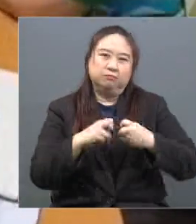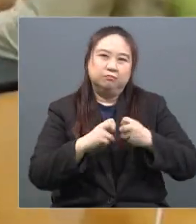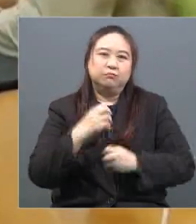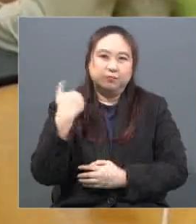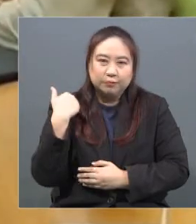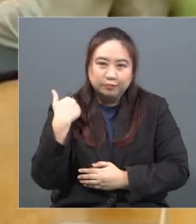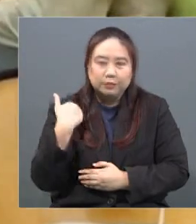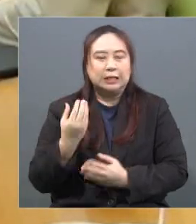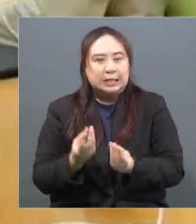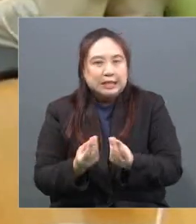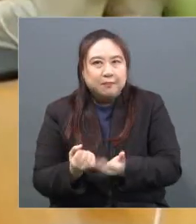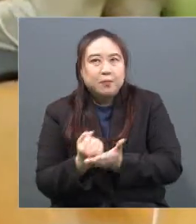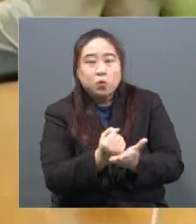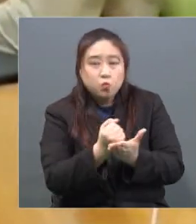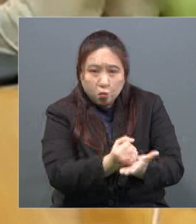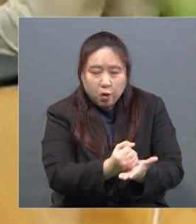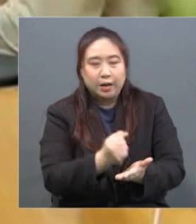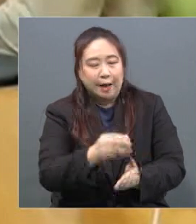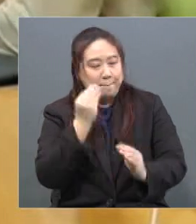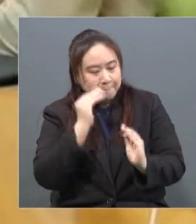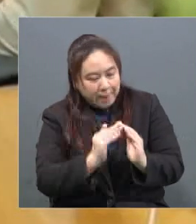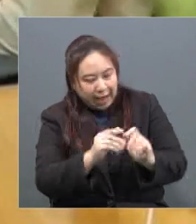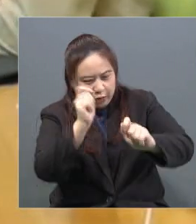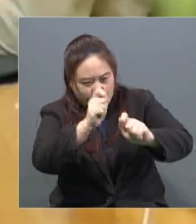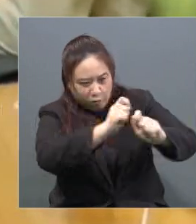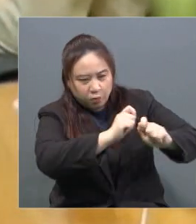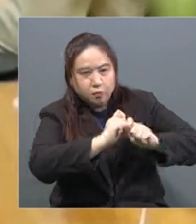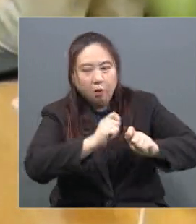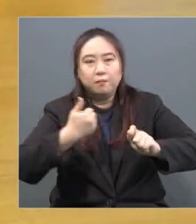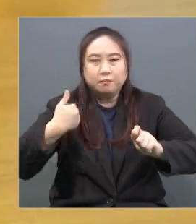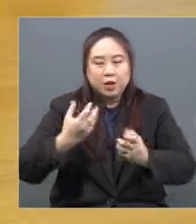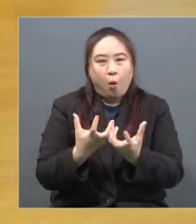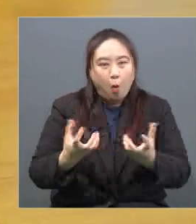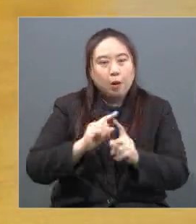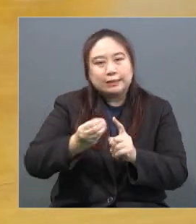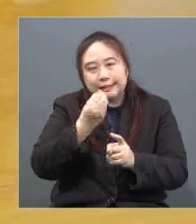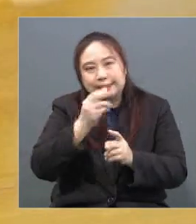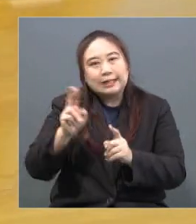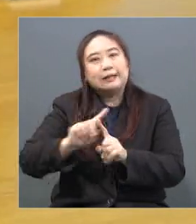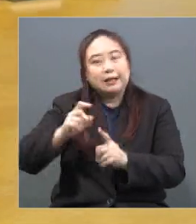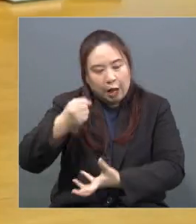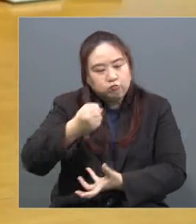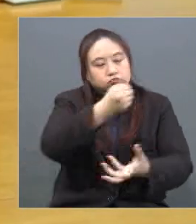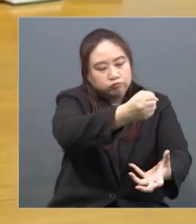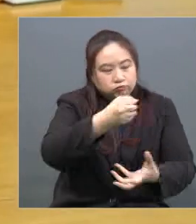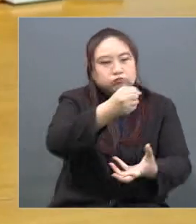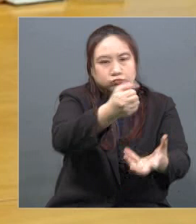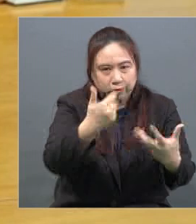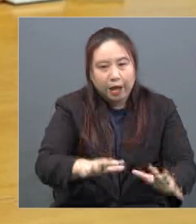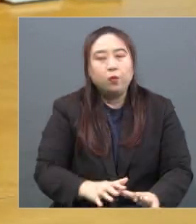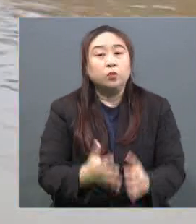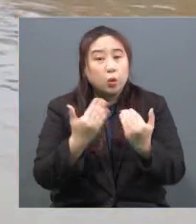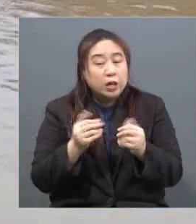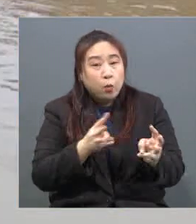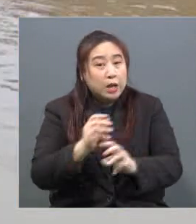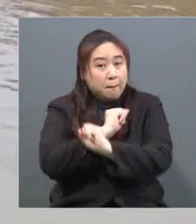างเจ้าหน้าที่ก็เร่งเข้าไปช่วยเหลือแล้วก็เข้าไปซ่อมแซมมีการนำถุงยางชีพช่วยเหลือไปในเบื้องต้นแล้วส่วนแนวทางในการป้